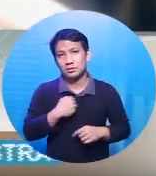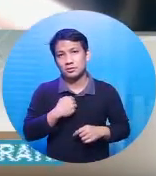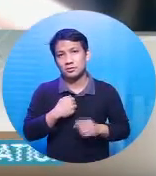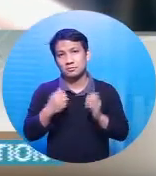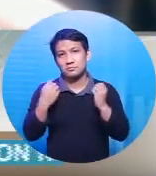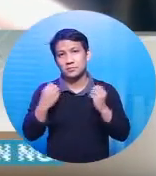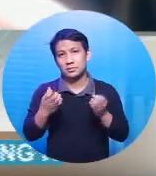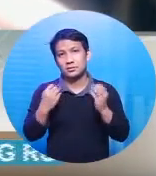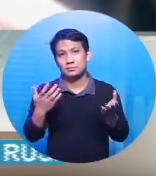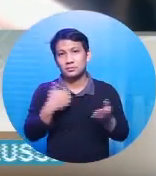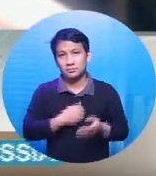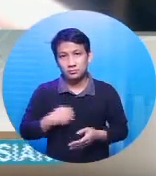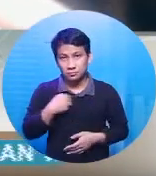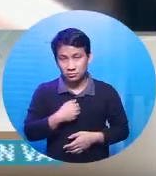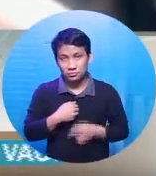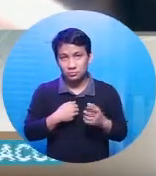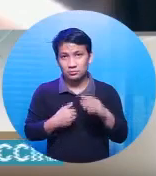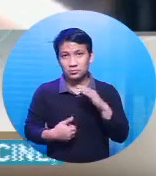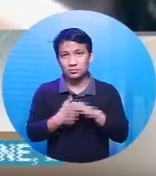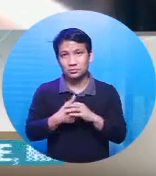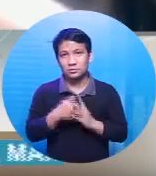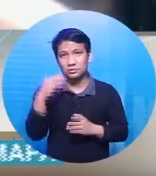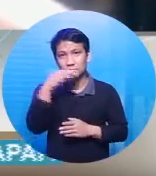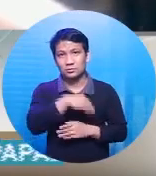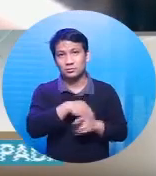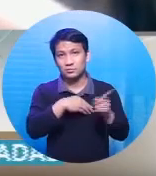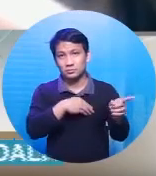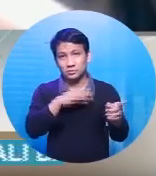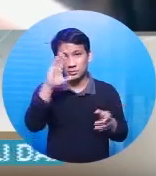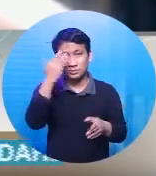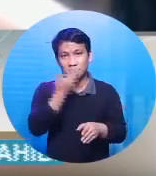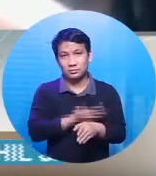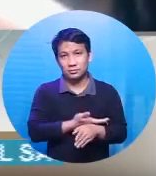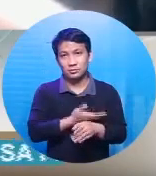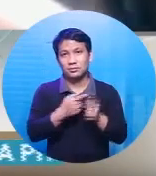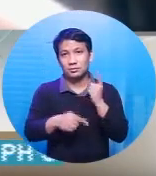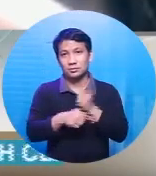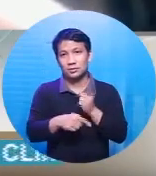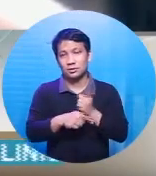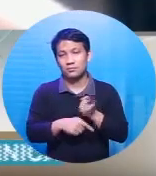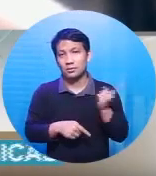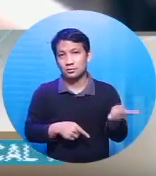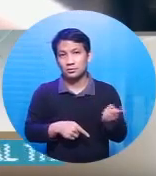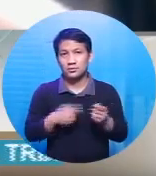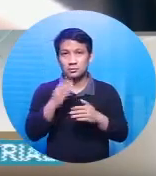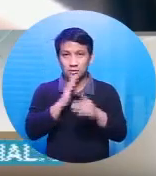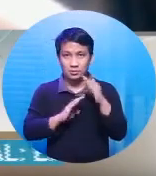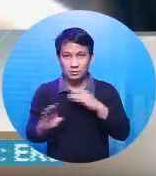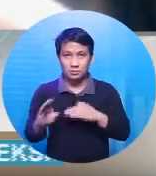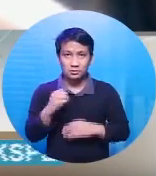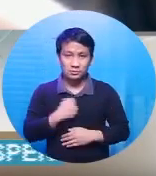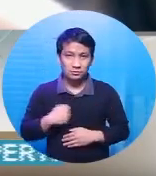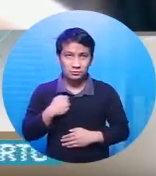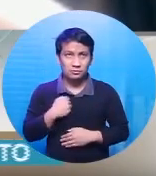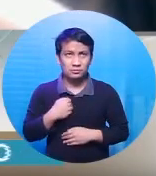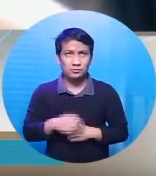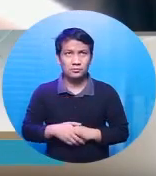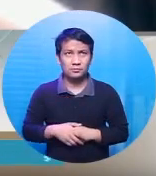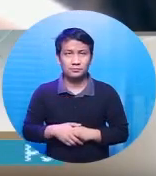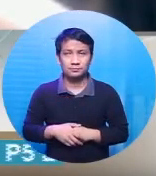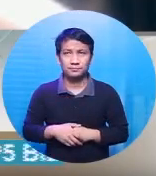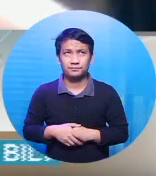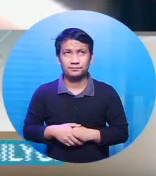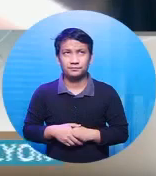katakot-takot na sorry dahil lumitaw na niloko mo yung anak niya. At tama yung mga pinagsabi niya at magpakumbaba ka at magsusorry ka. Come